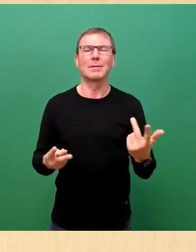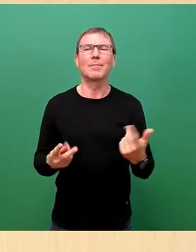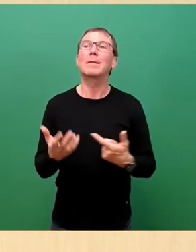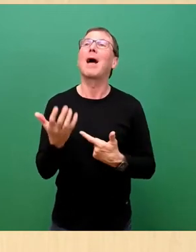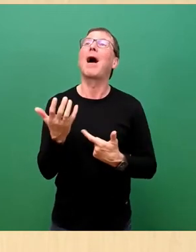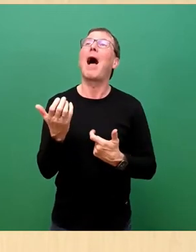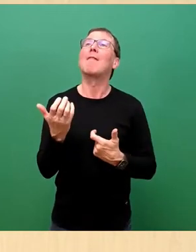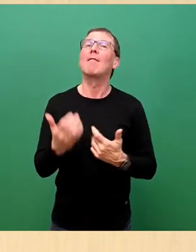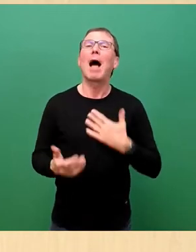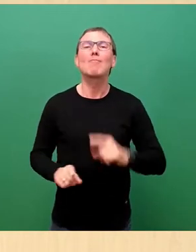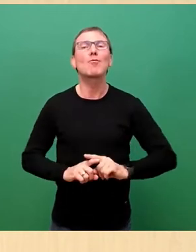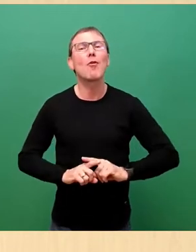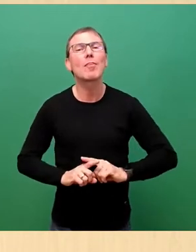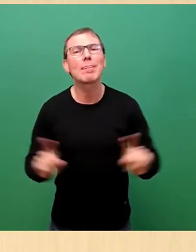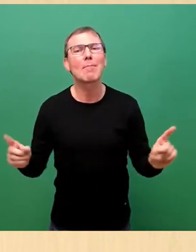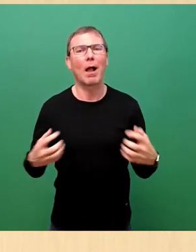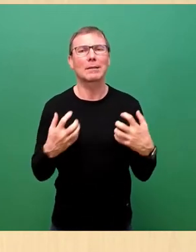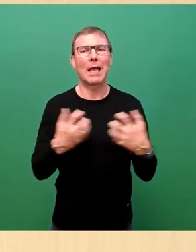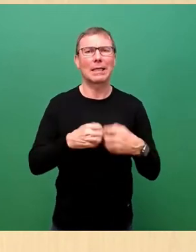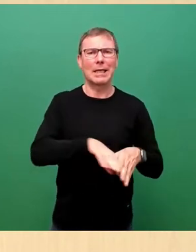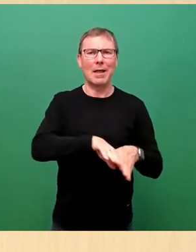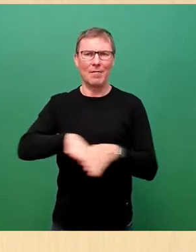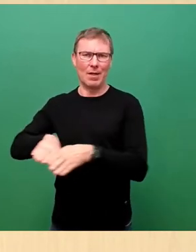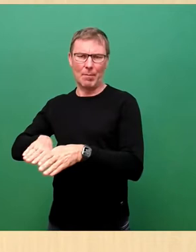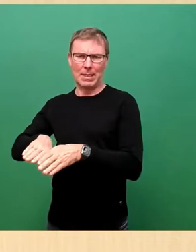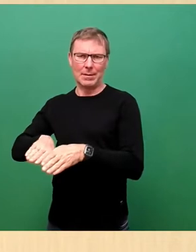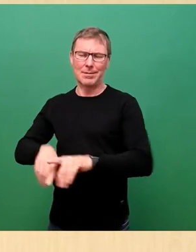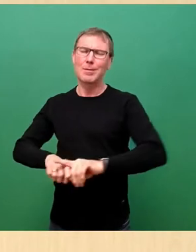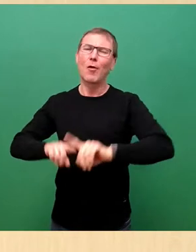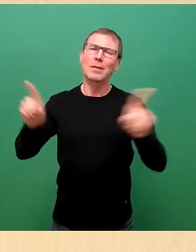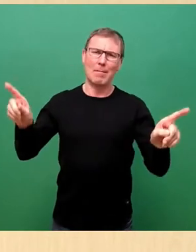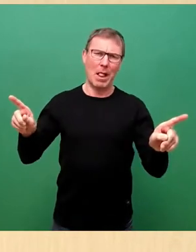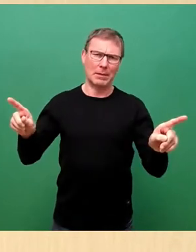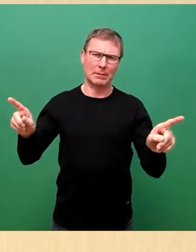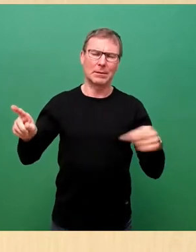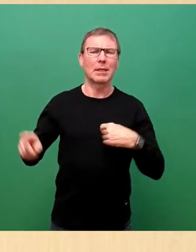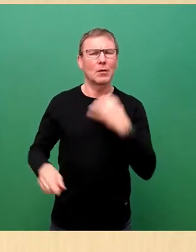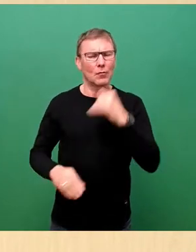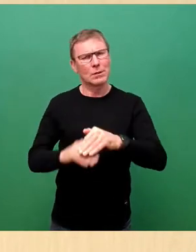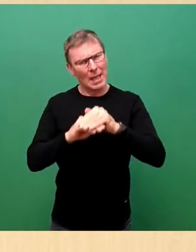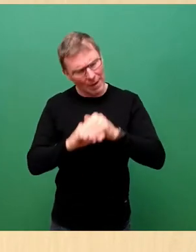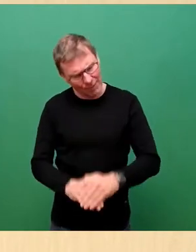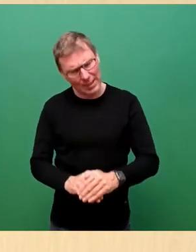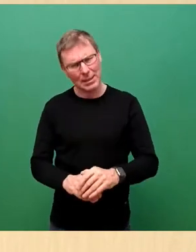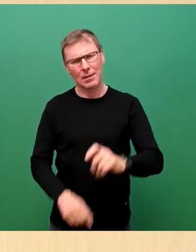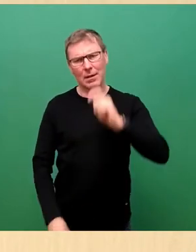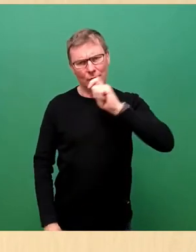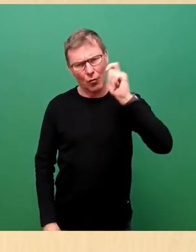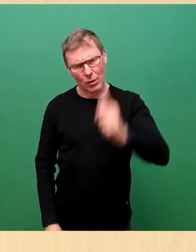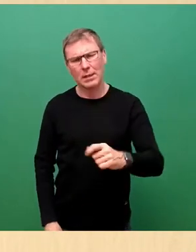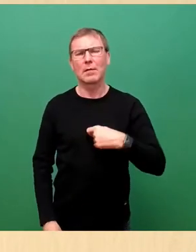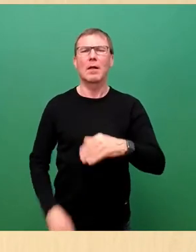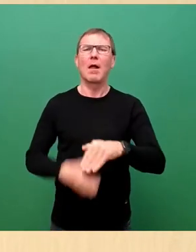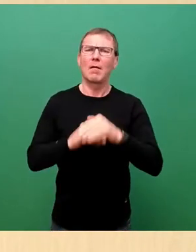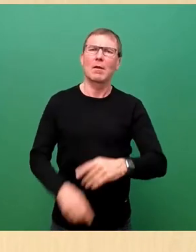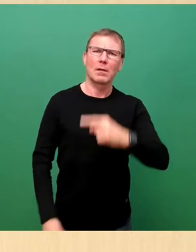Kriege verhindert. Das ist mir ganz, ganz wichtig. Ich will Frieden für die Ukraine, ich will Frieden mit Russland, ich